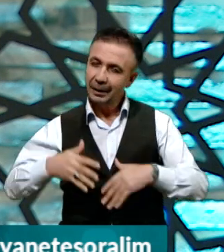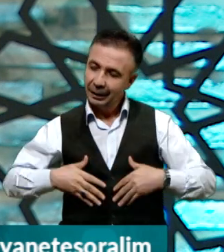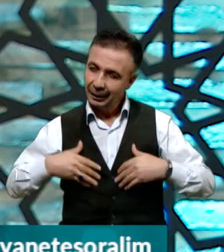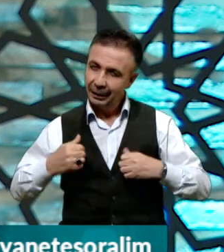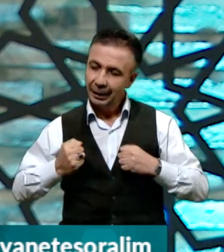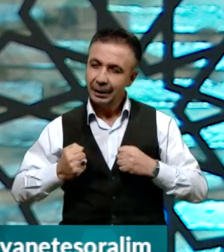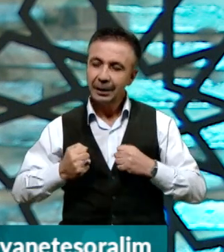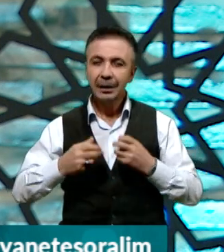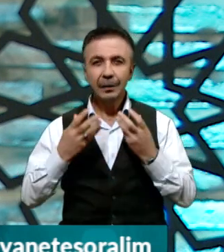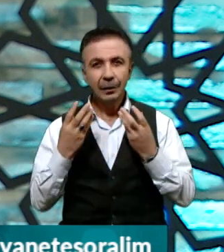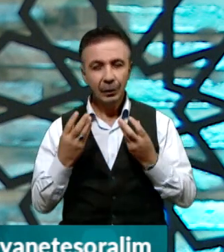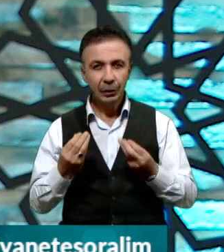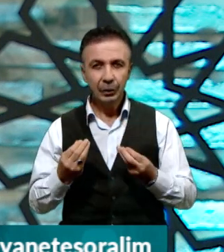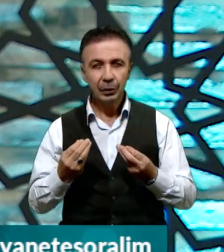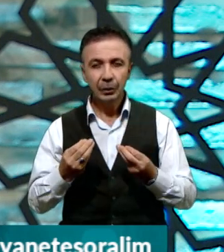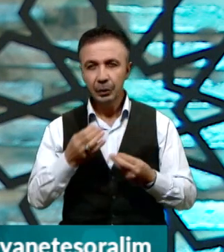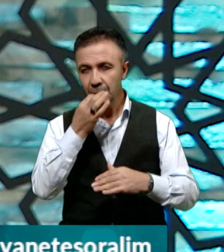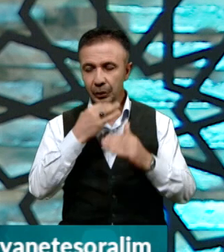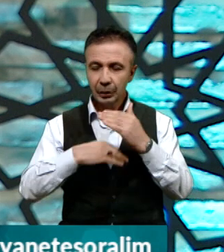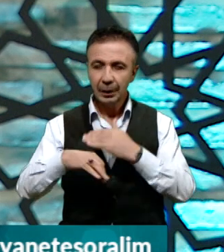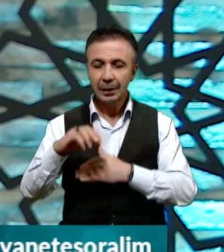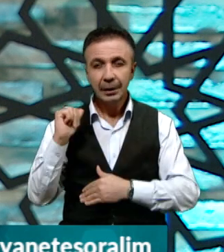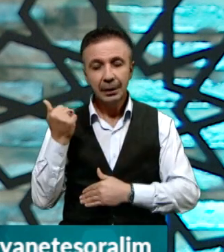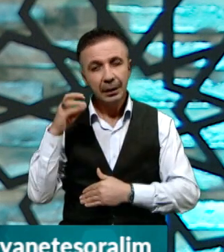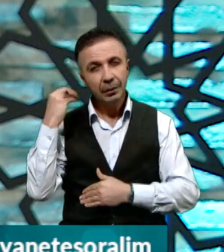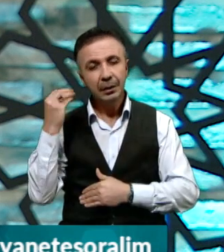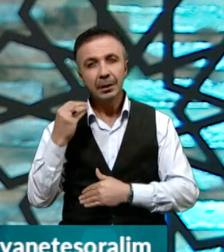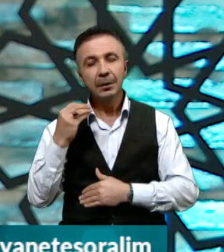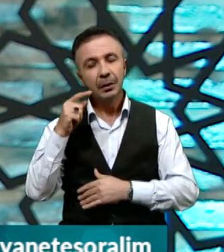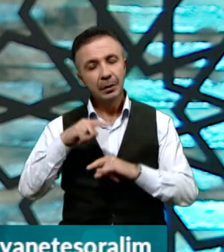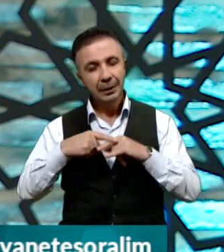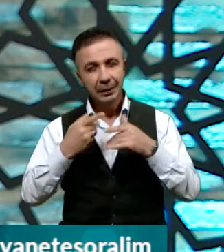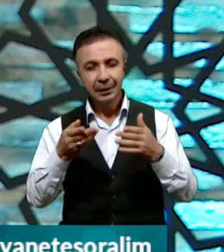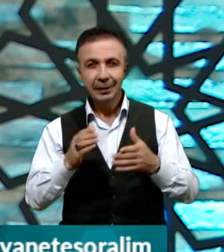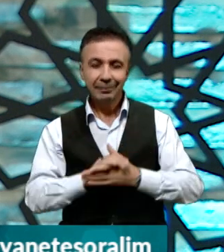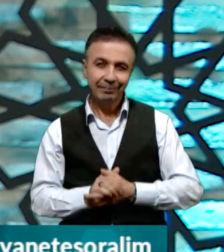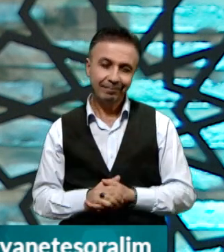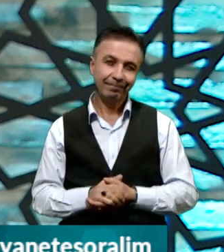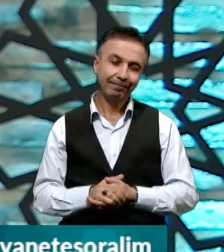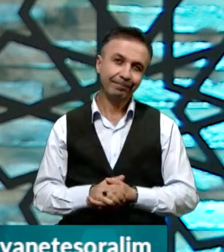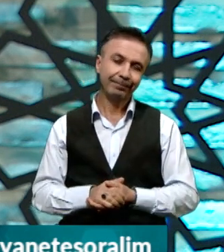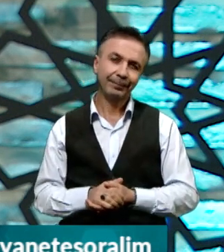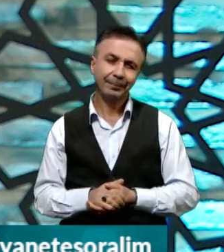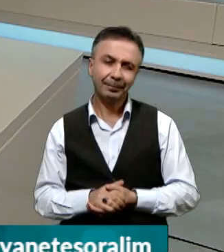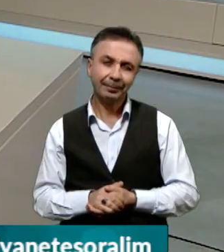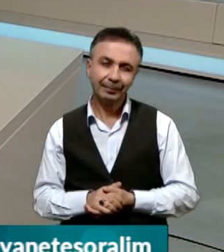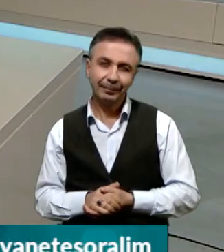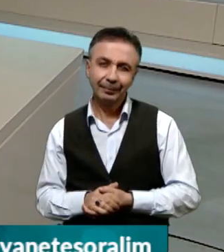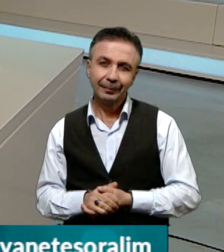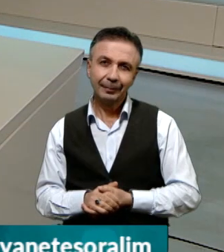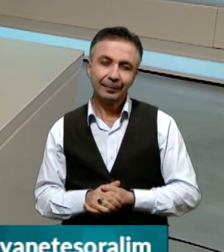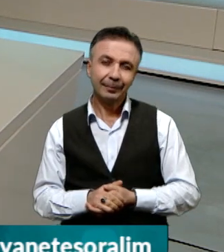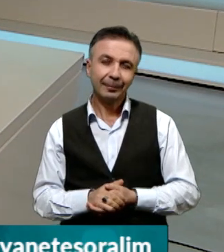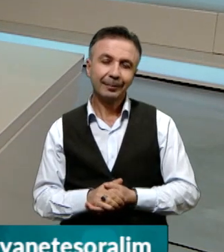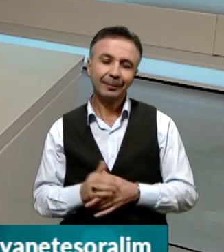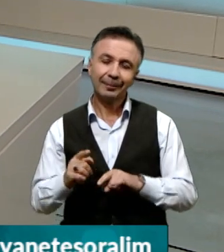afiyet bulsun niyazıyla. Kıymetli hocama bir hoş geldiniz diyeyim. Akabinde Bismillah deyip sorularınızı sormaya başlayacağım. İdris hocam hoş